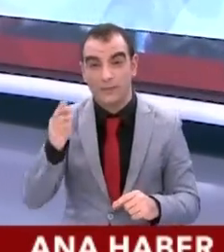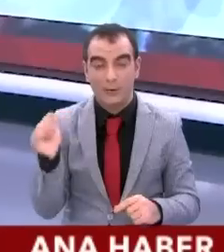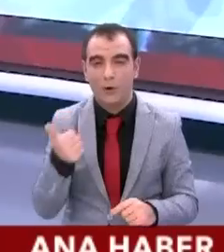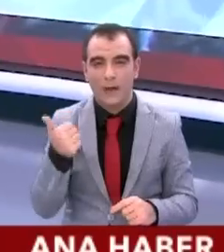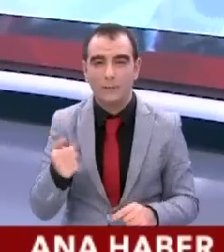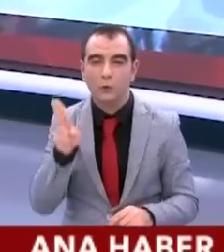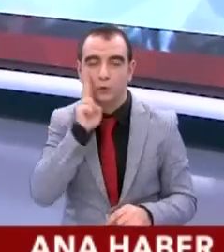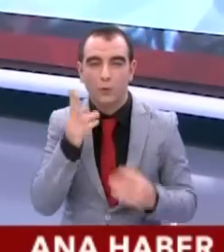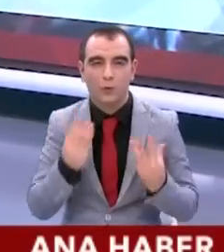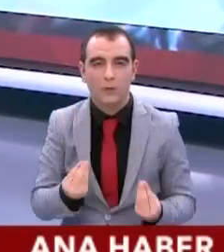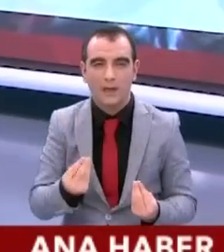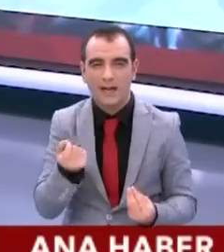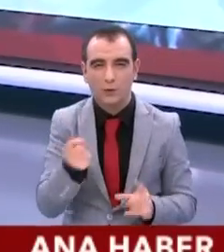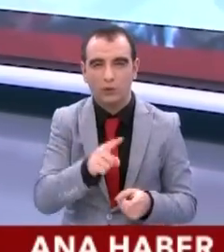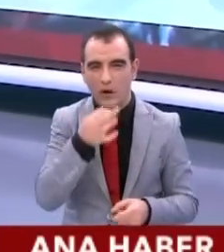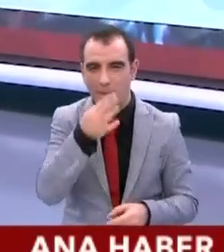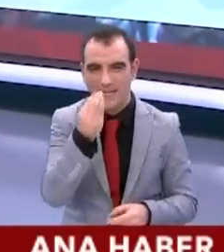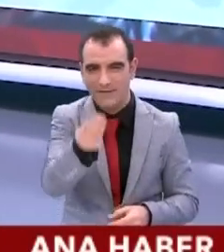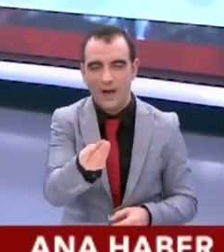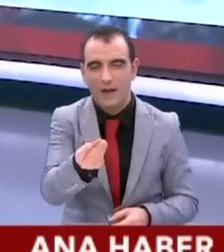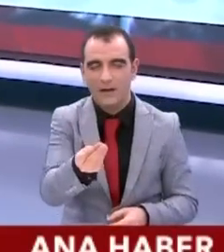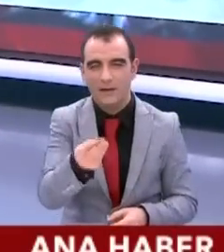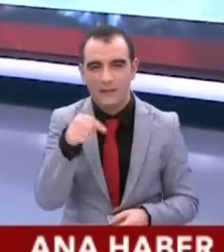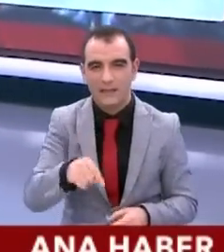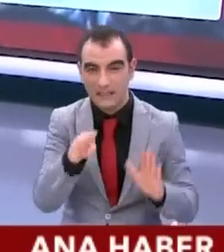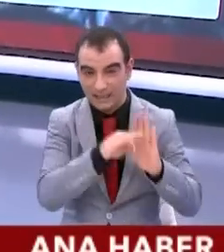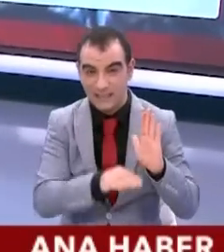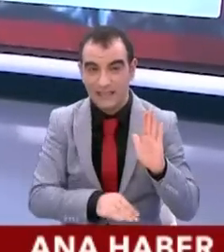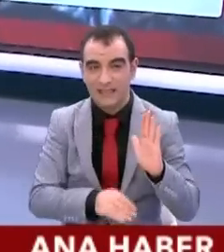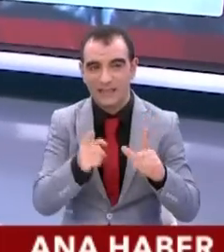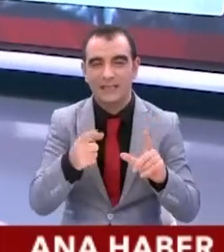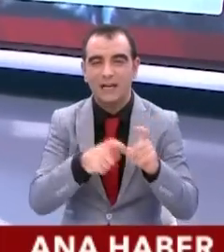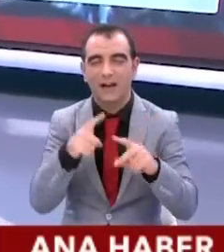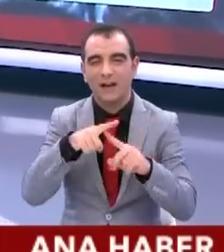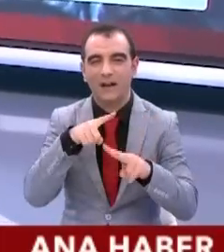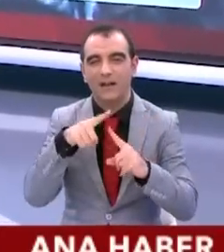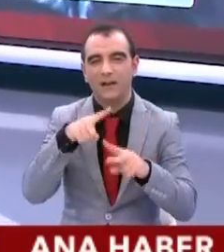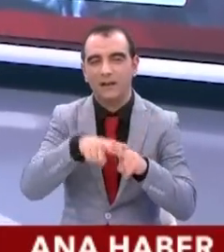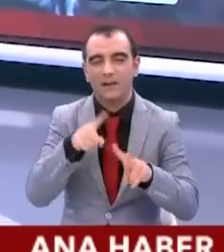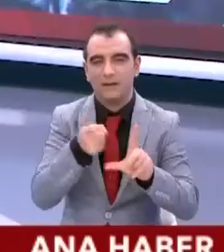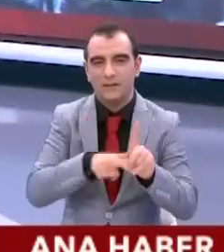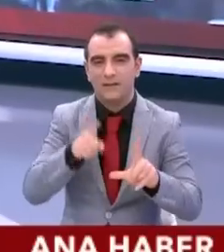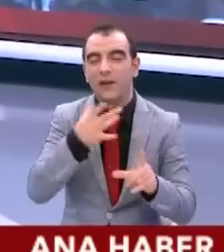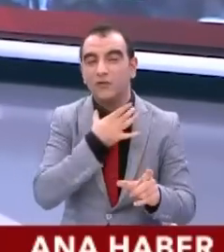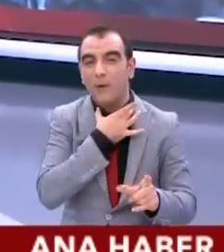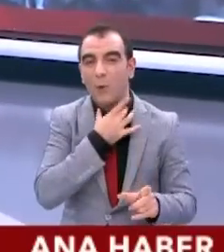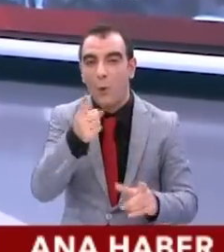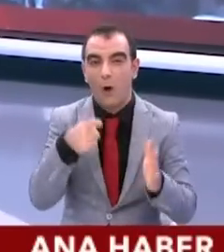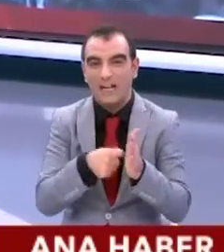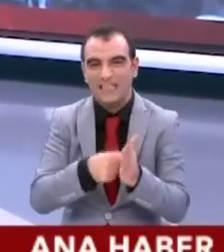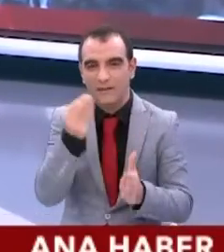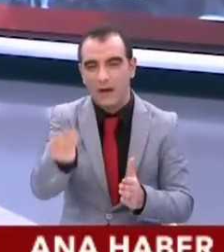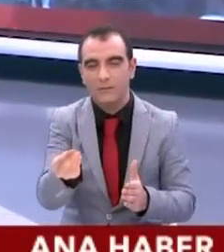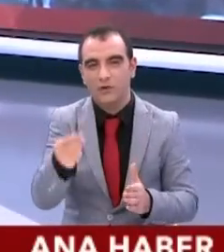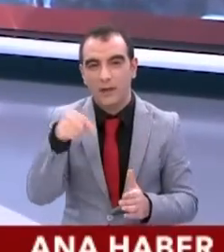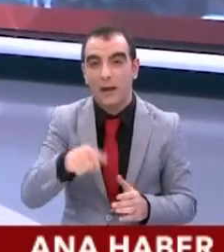ve son olarak Az önce haberini de verdik efendim çok Tabii yayında yaptık staj mağdurları kendilerine o ismi vermişlerdi fakat